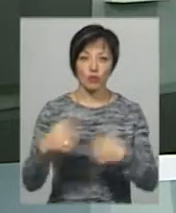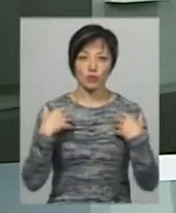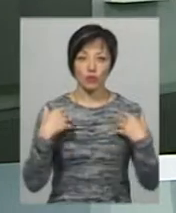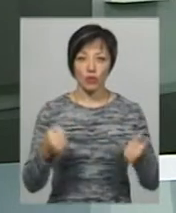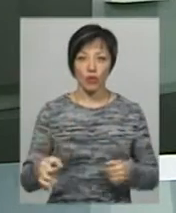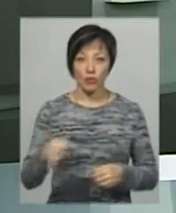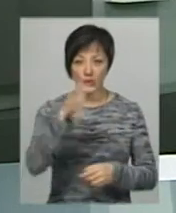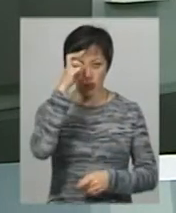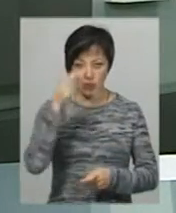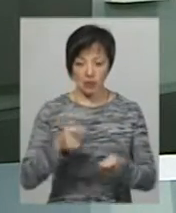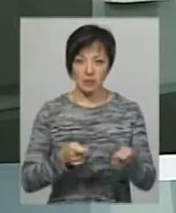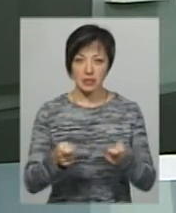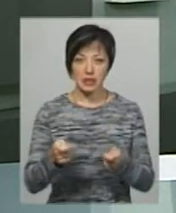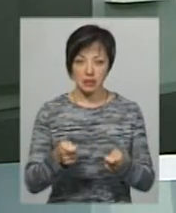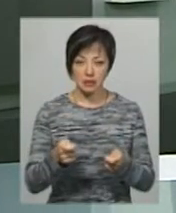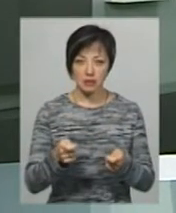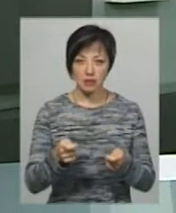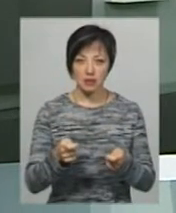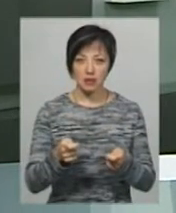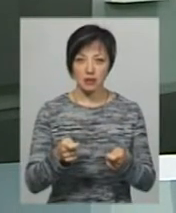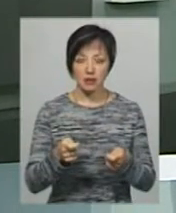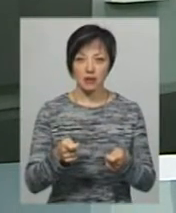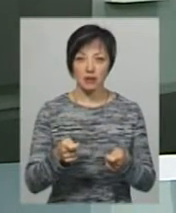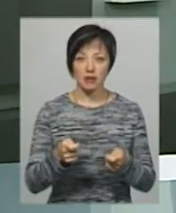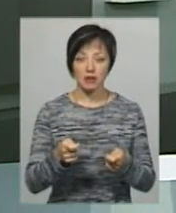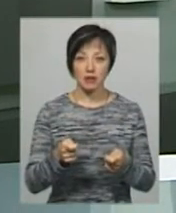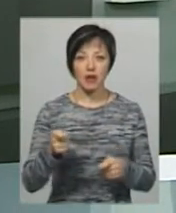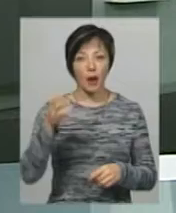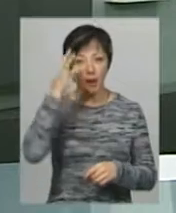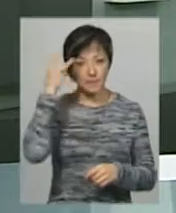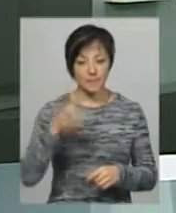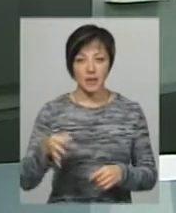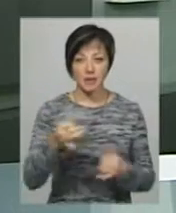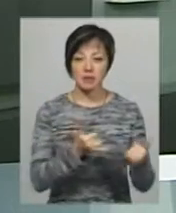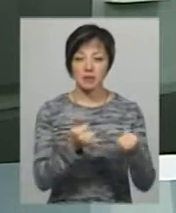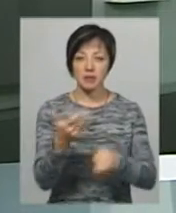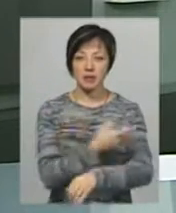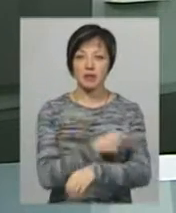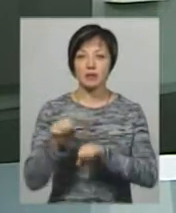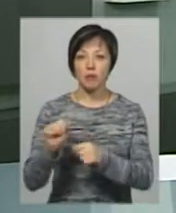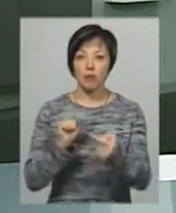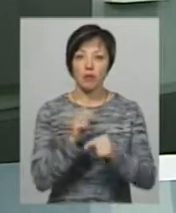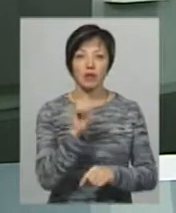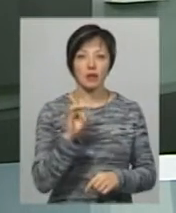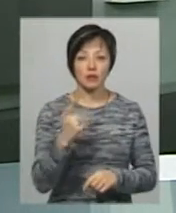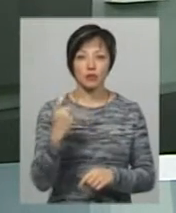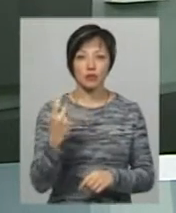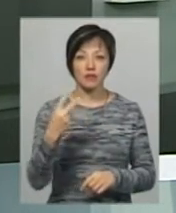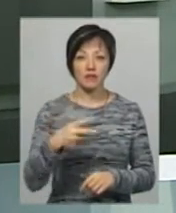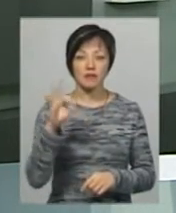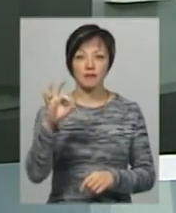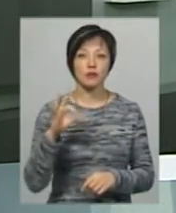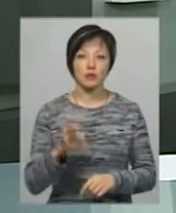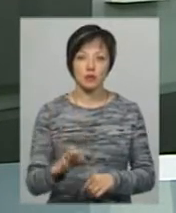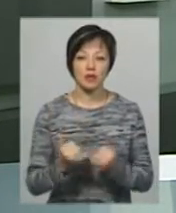Хмельницької облдержадміністрації Олександра Мирного, Хмельниччина забезпечена вакциною проти кору на